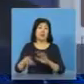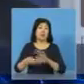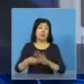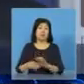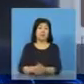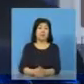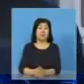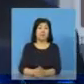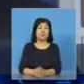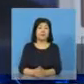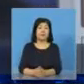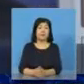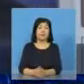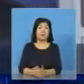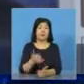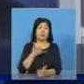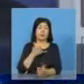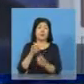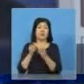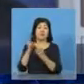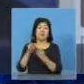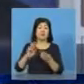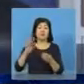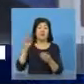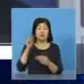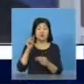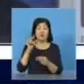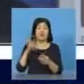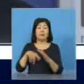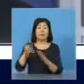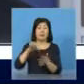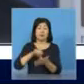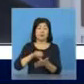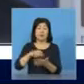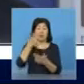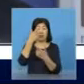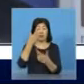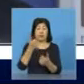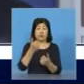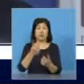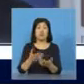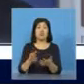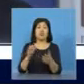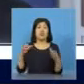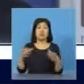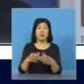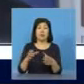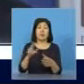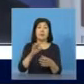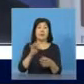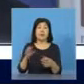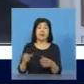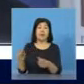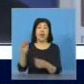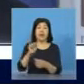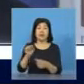нас 12 числа находится с рабочим визитом представители информационно просветительского штаба при агентстве по